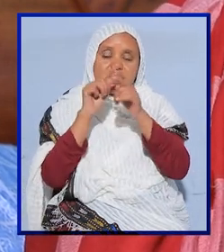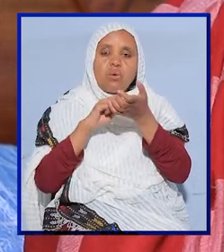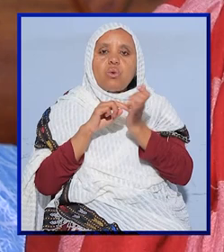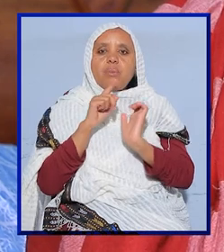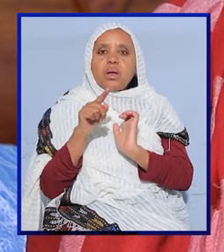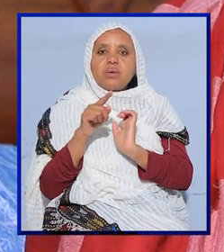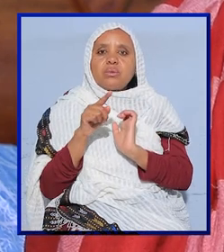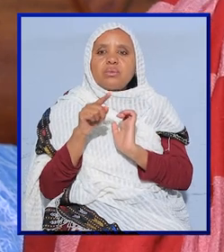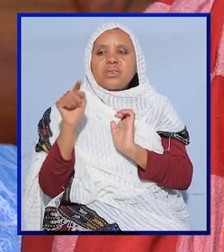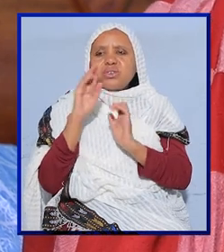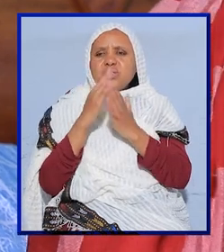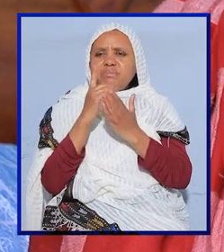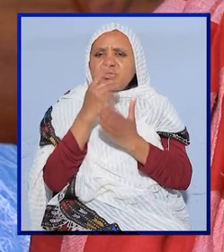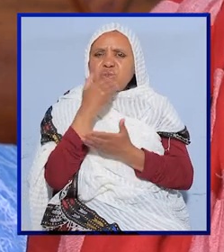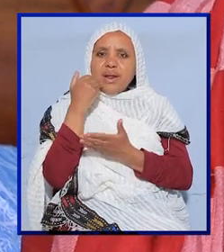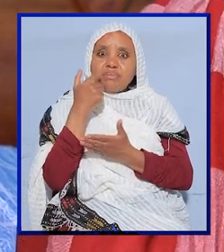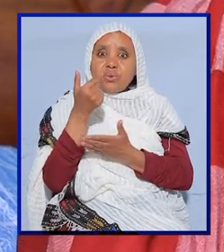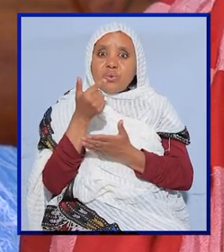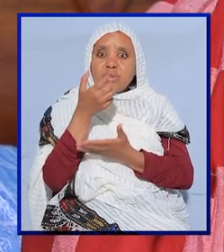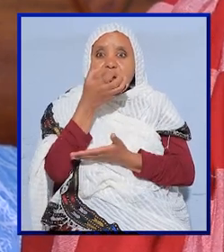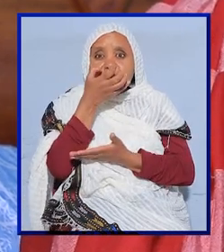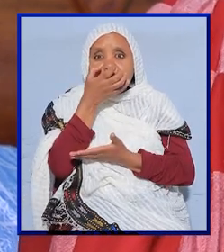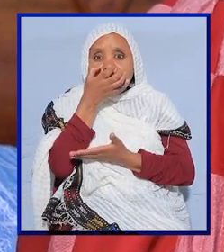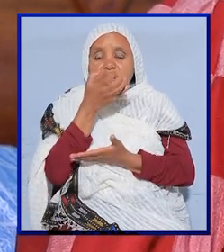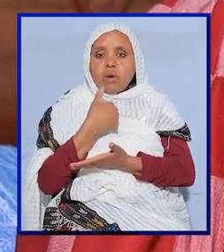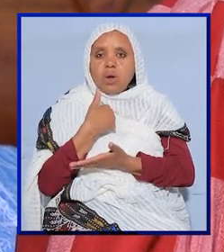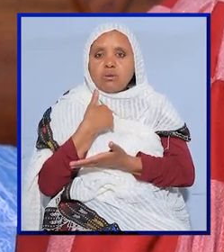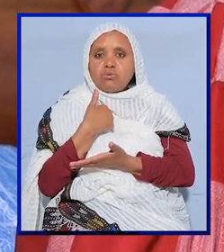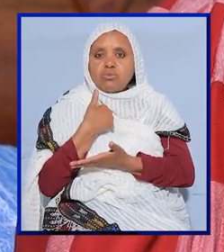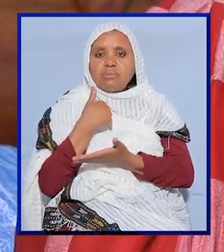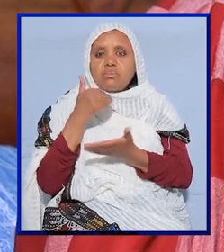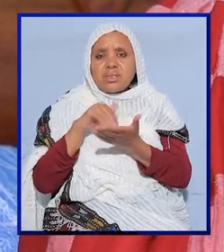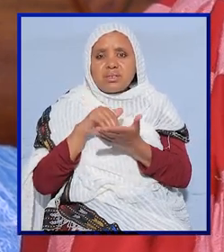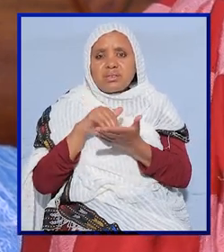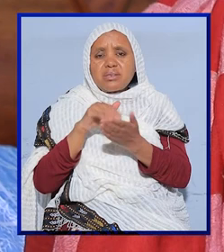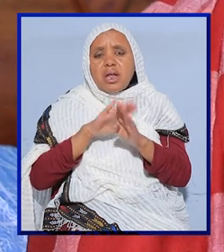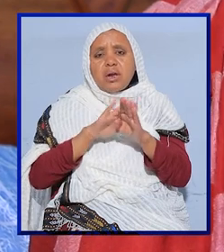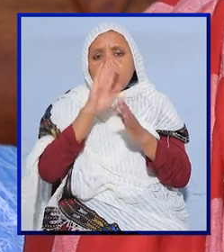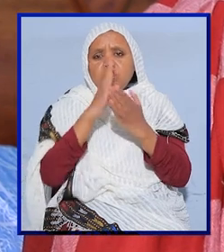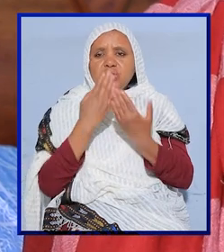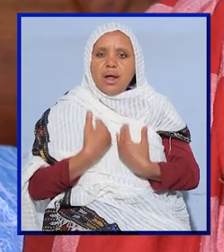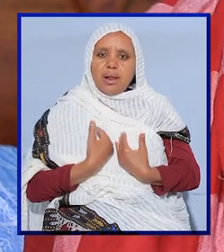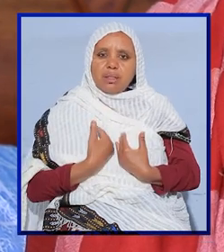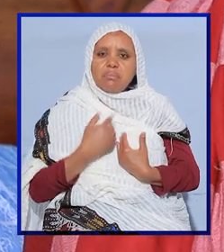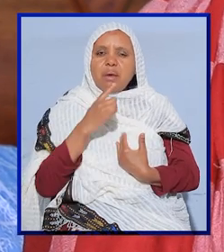አንደኛ ወንድምየው ማለት ነው እች ልጅ ምን ይሻላል ታፍናል ያለች በዛ ላይ ልጅ አላት